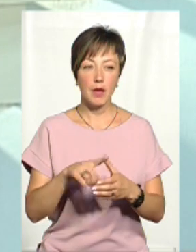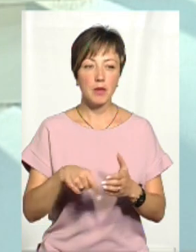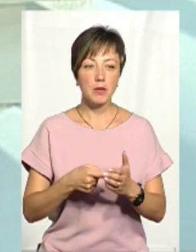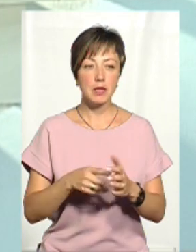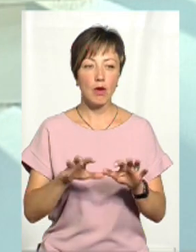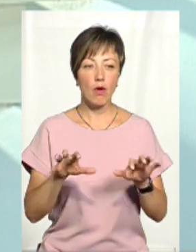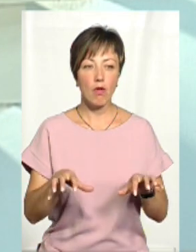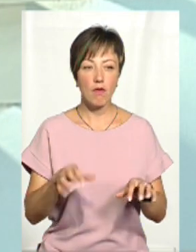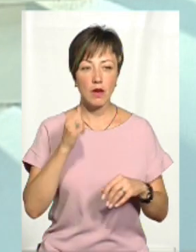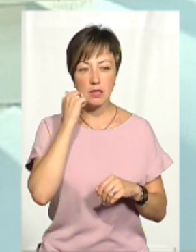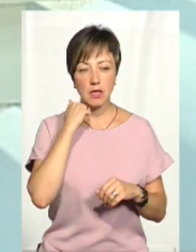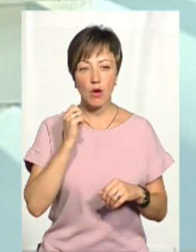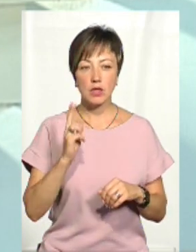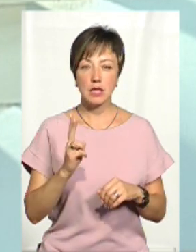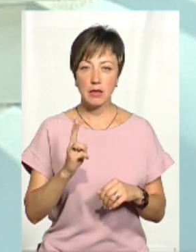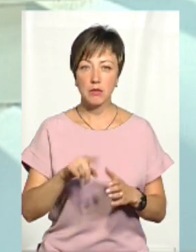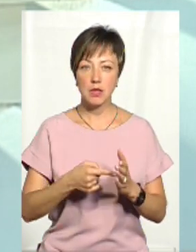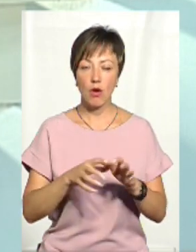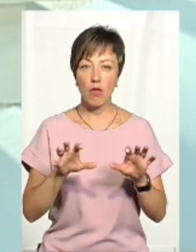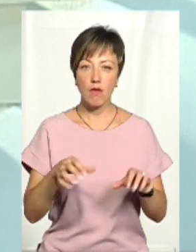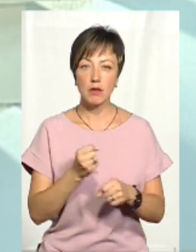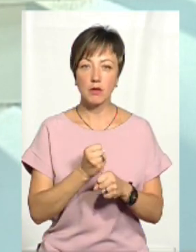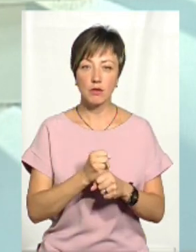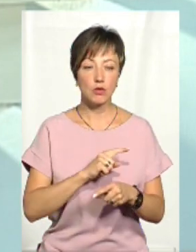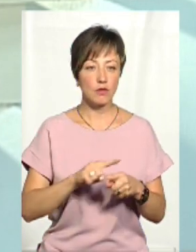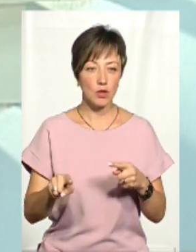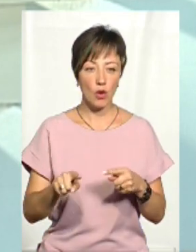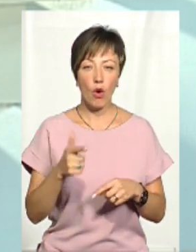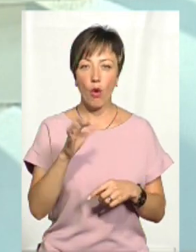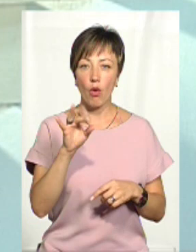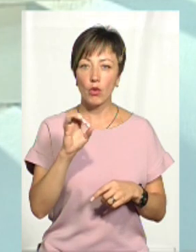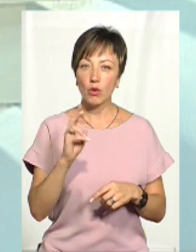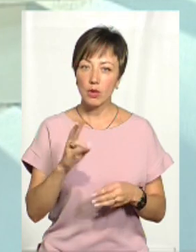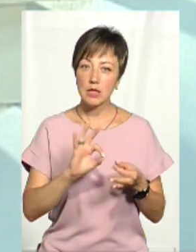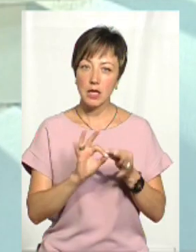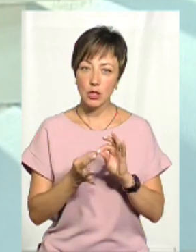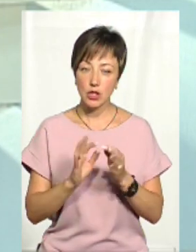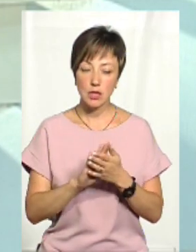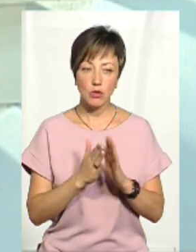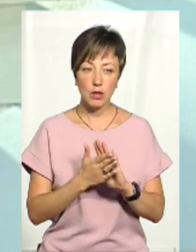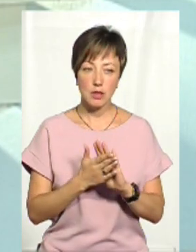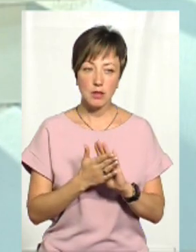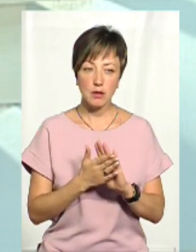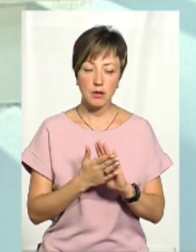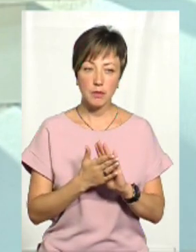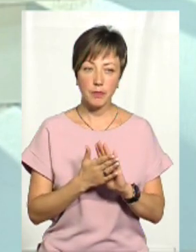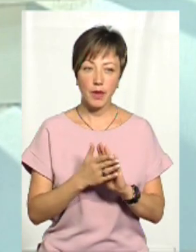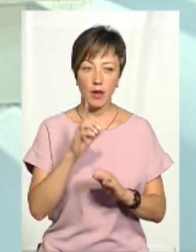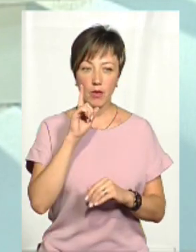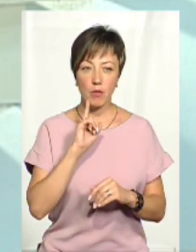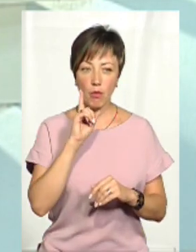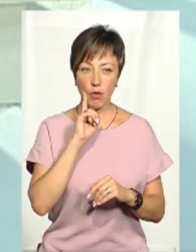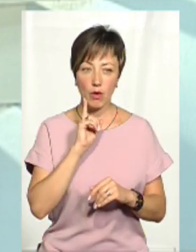міський голова. Ну, Старокостянтинів міський голова спрацював швидко. У Городку у нас трошки складніша ситуація, розумієте?